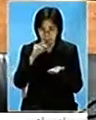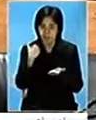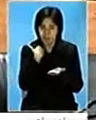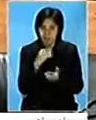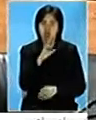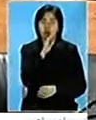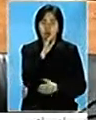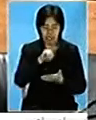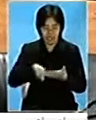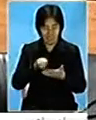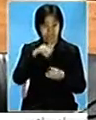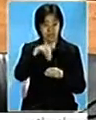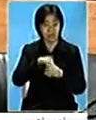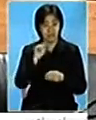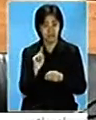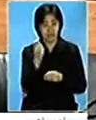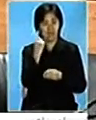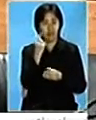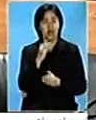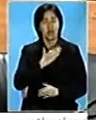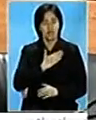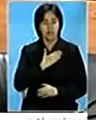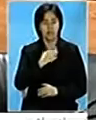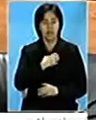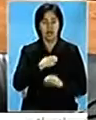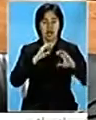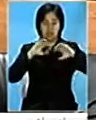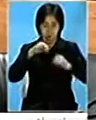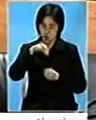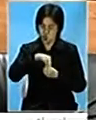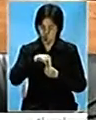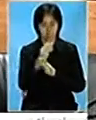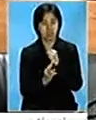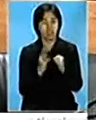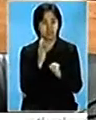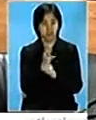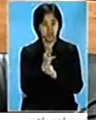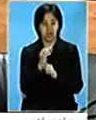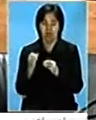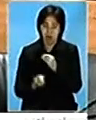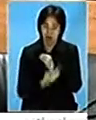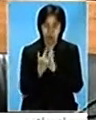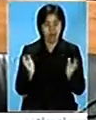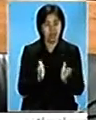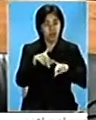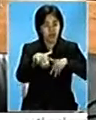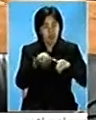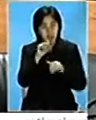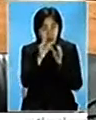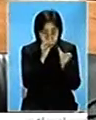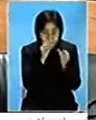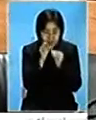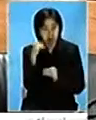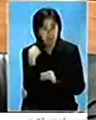ขากลับไปเลือกตั้งอีกครั้งหนึ่งผมฝันอยากจะเห็นว่ารัฐบาลอยู่4ปีให้โอกาสแต่ว่าให้ประชาชนได้ติดตามข้อมูลว่า